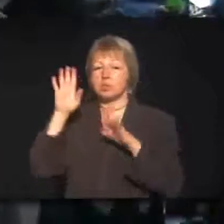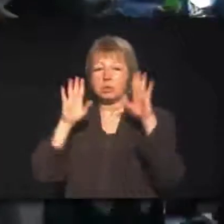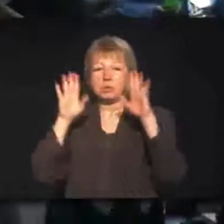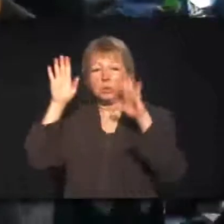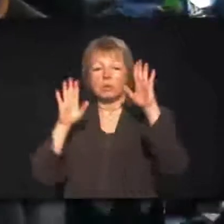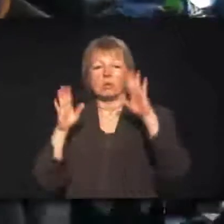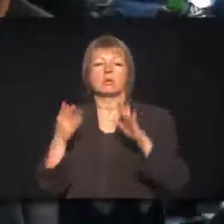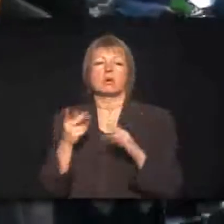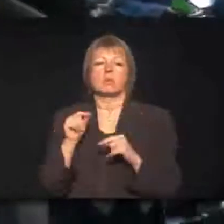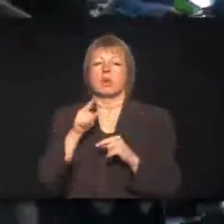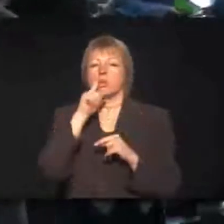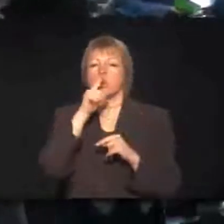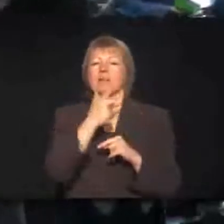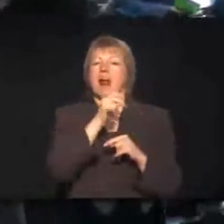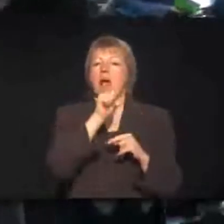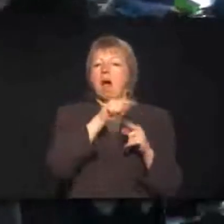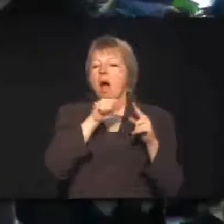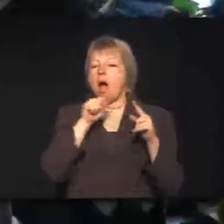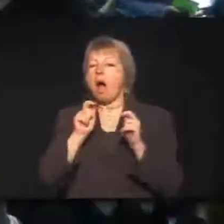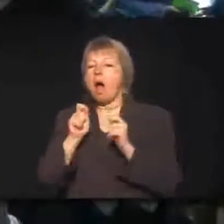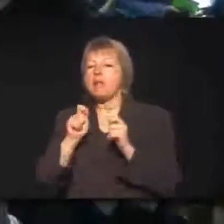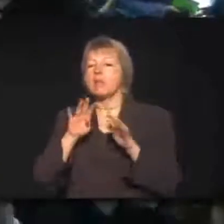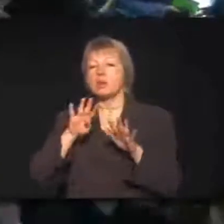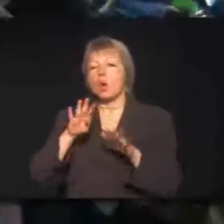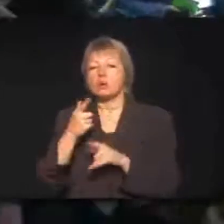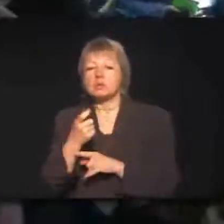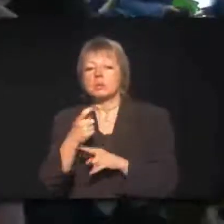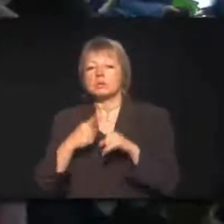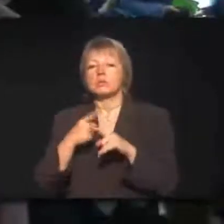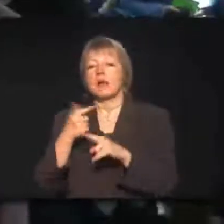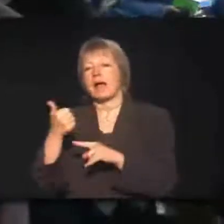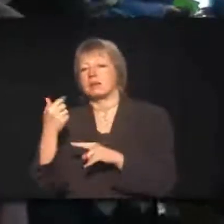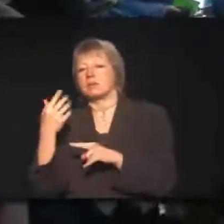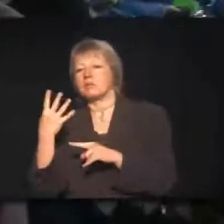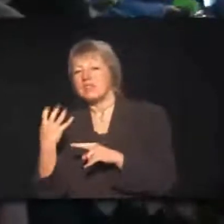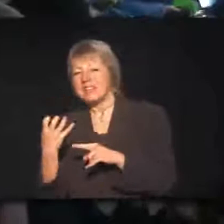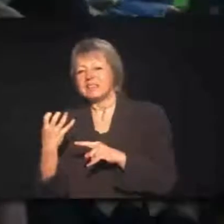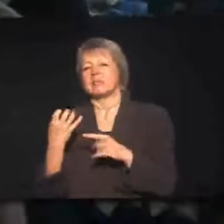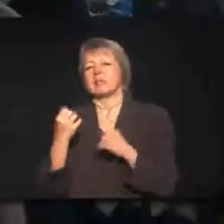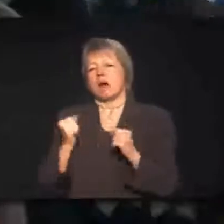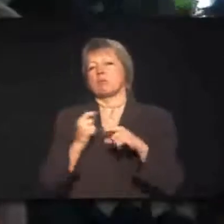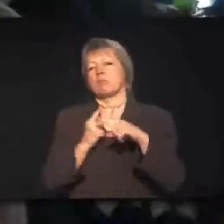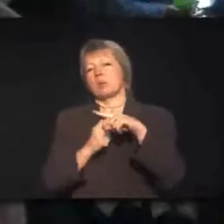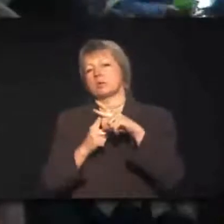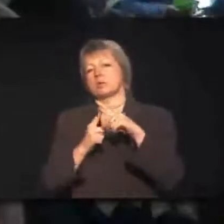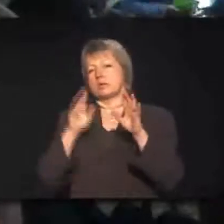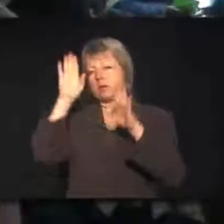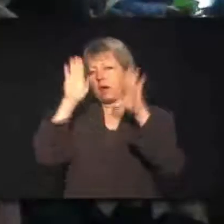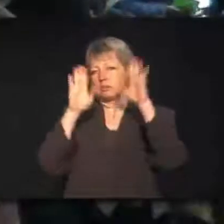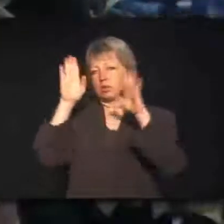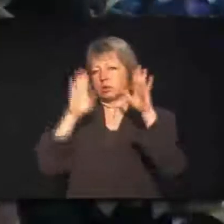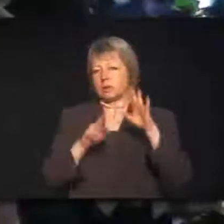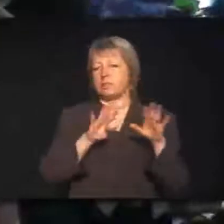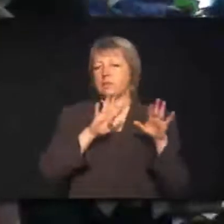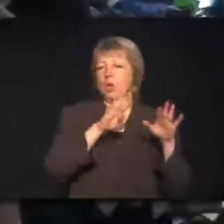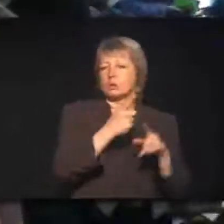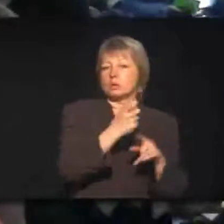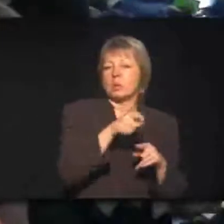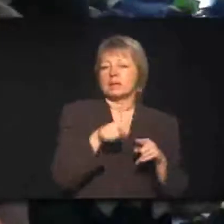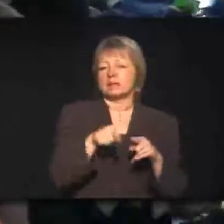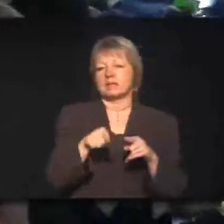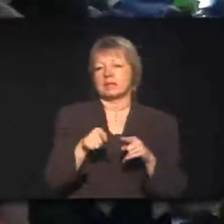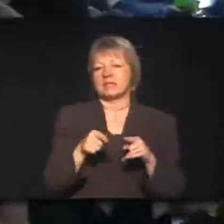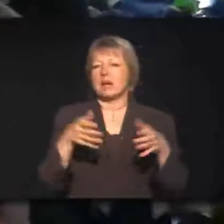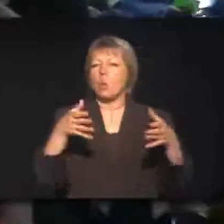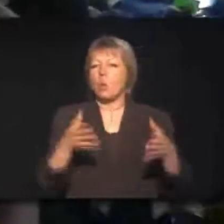Anträge 29 und eventuell 41 positiv abstimmbar 29 ist das ohne System und